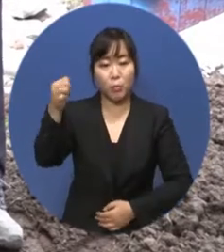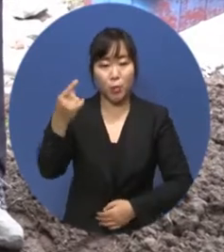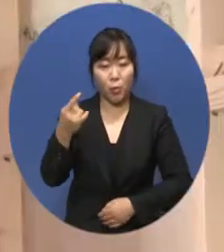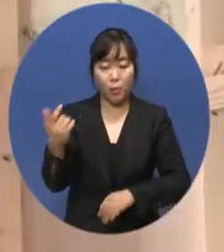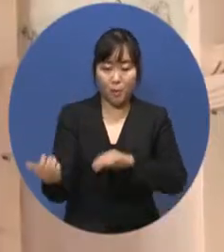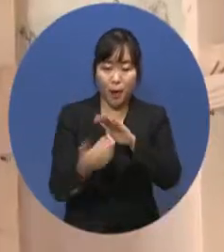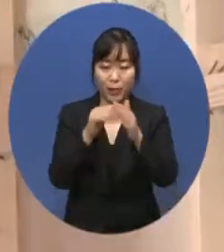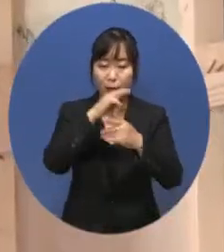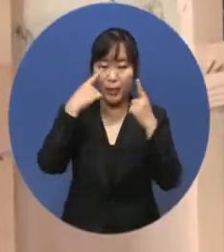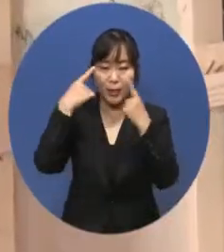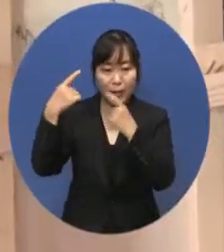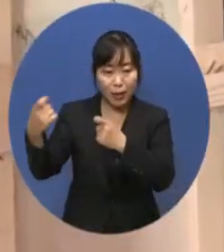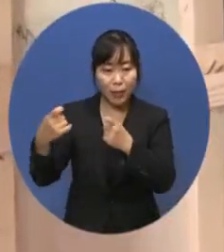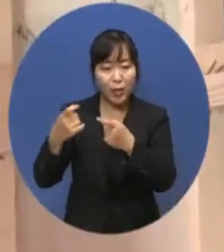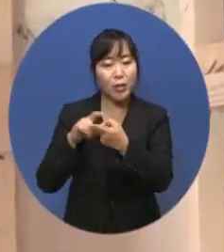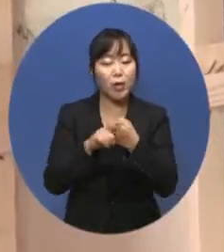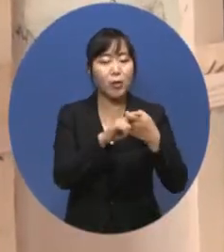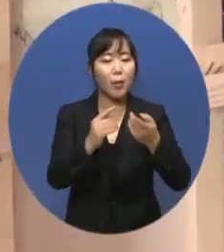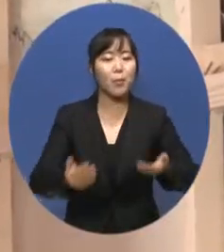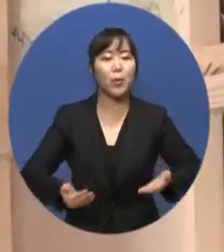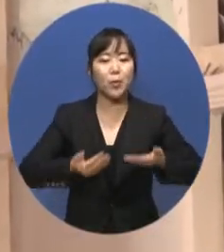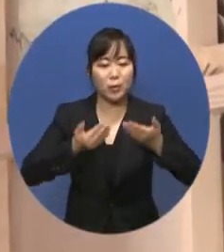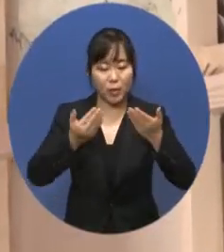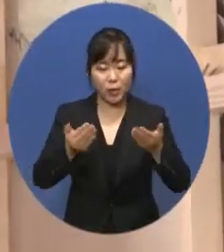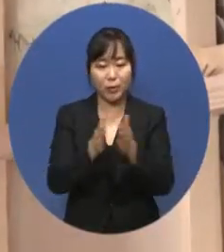기념 연합봉사활동을 실시했습니다.